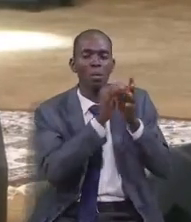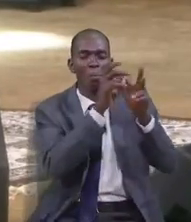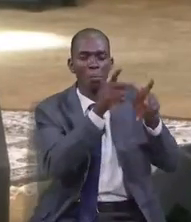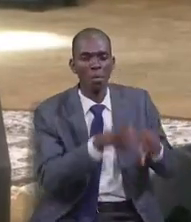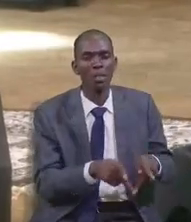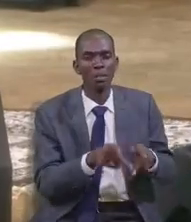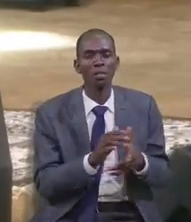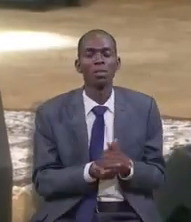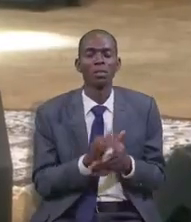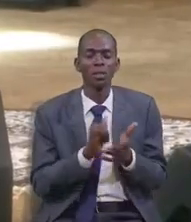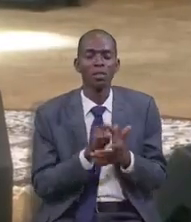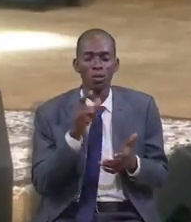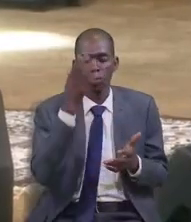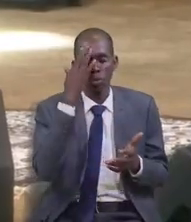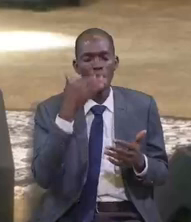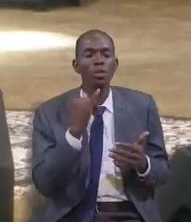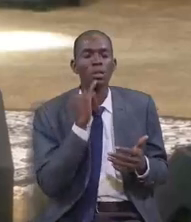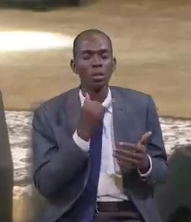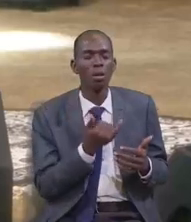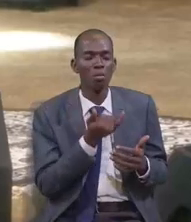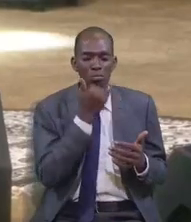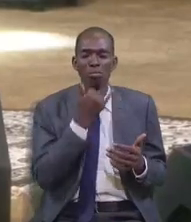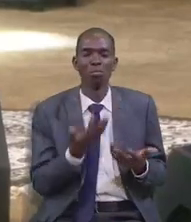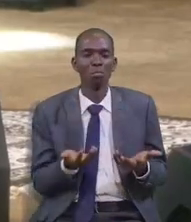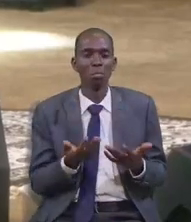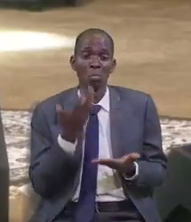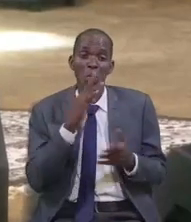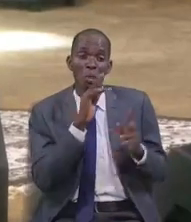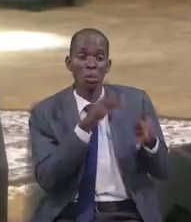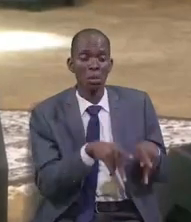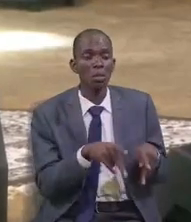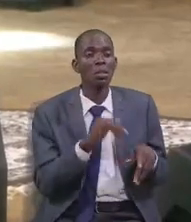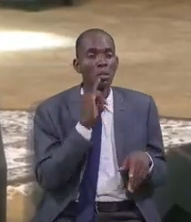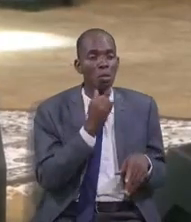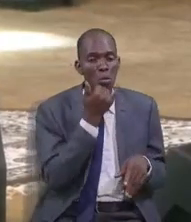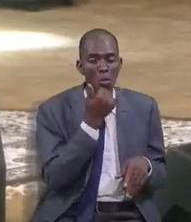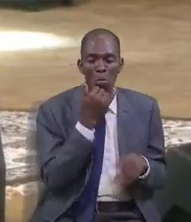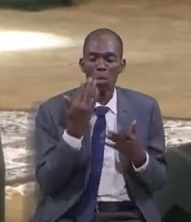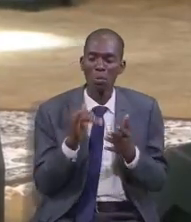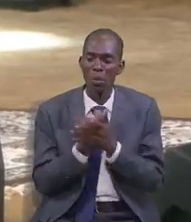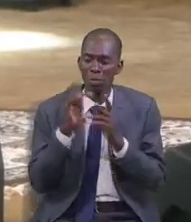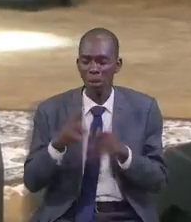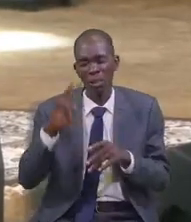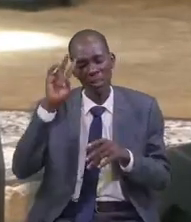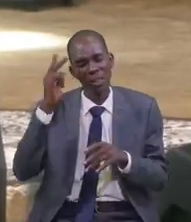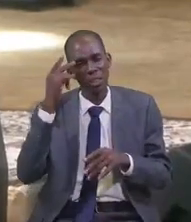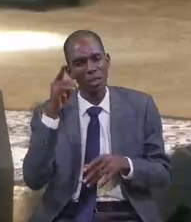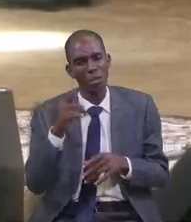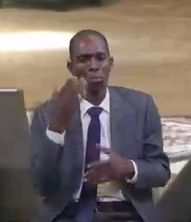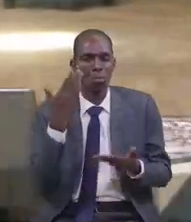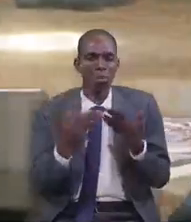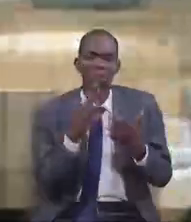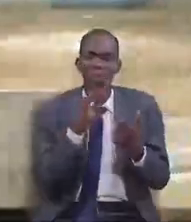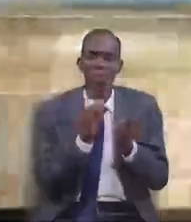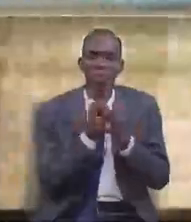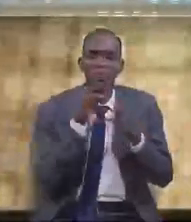blessée. Peut-être la personne a tort. Peut-être la personne ne t'a pas bien compris. Peut-être la personne